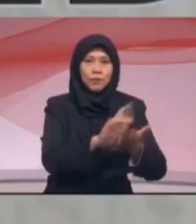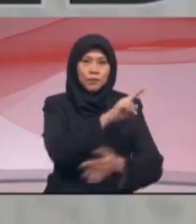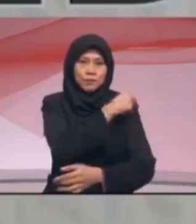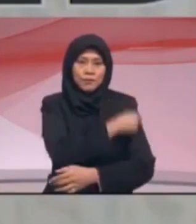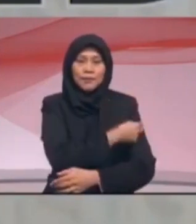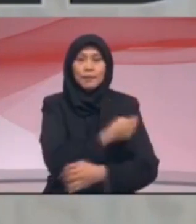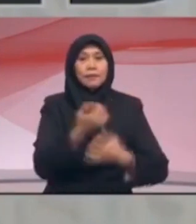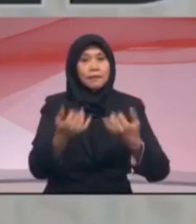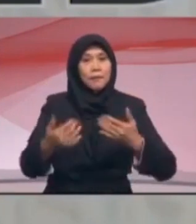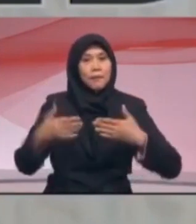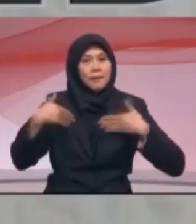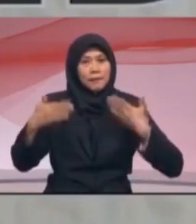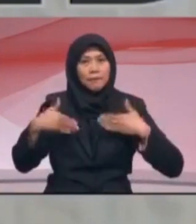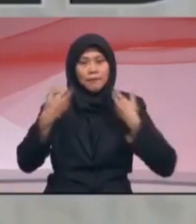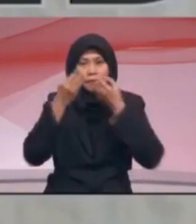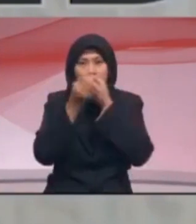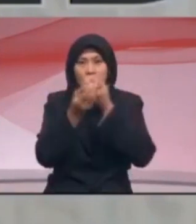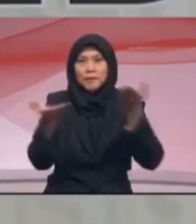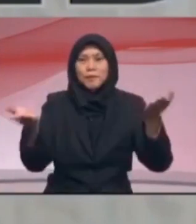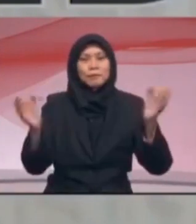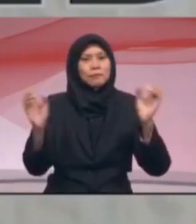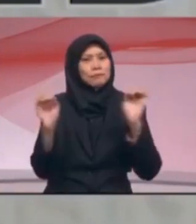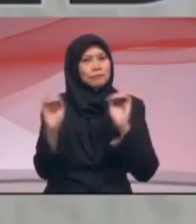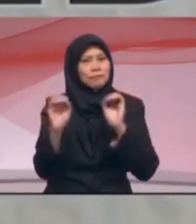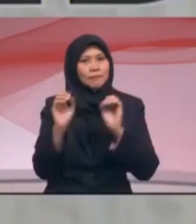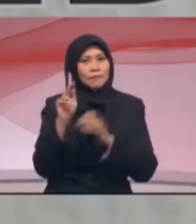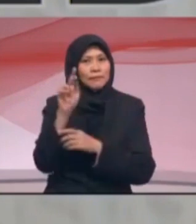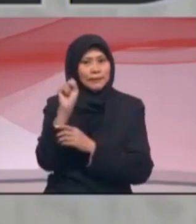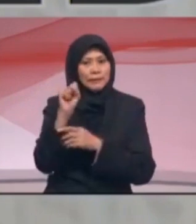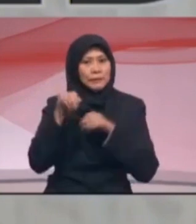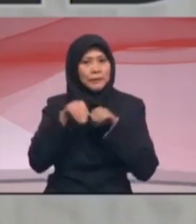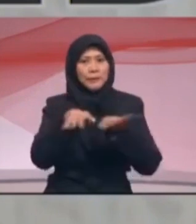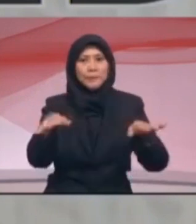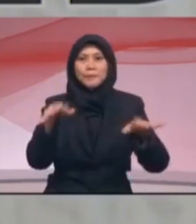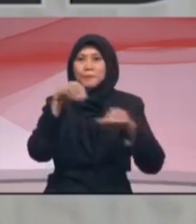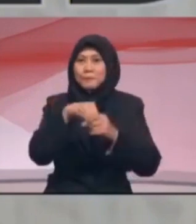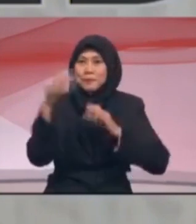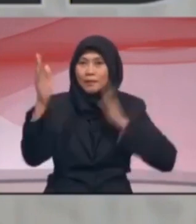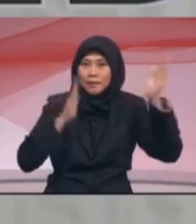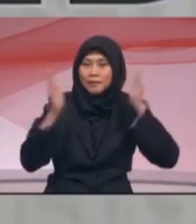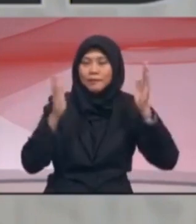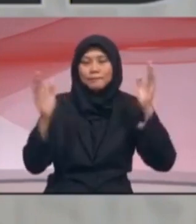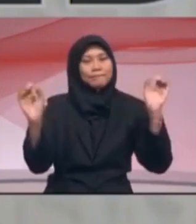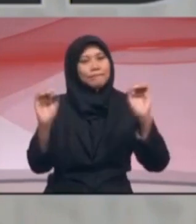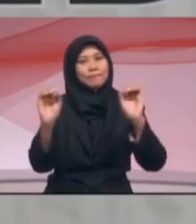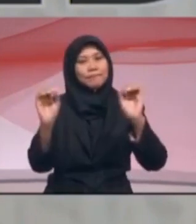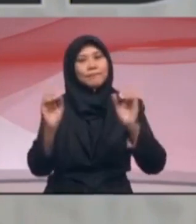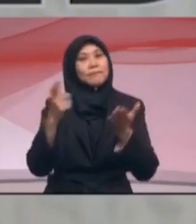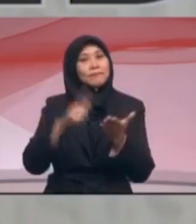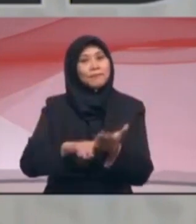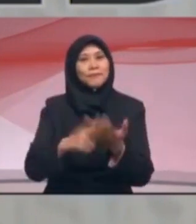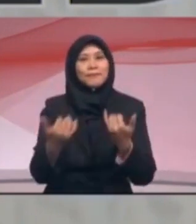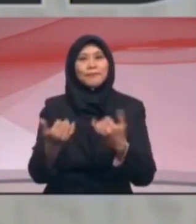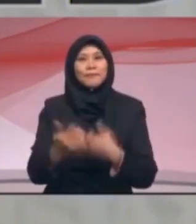sukacita dimaklumkan bahwa jadakiss penularan di dalam negara yang dilaporkan pada hari ini